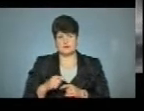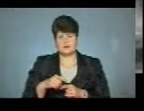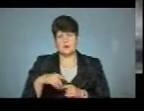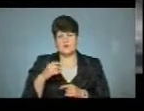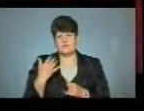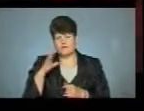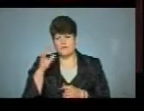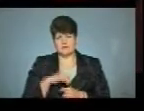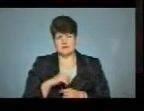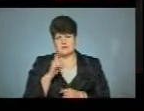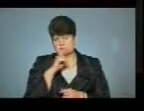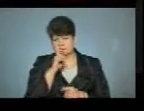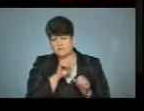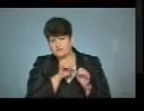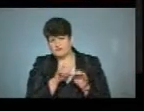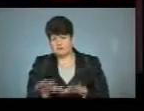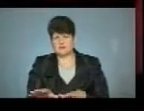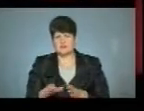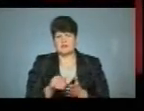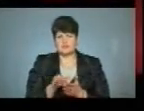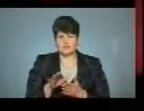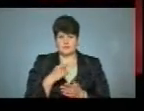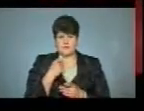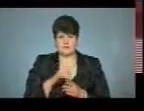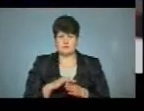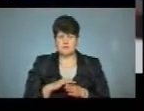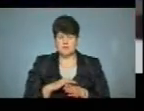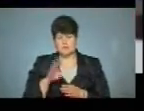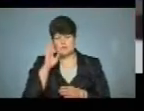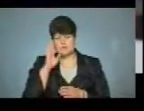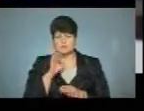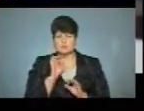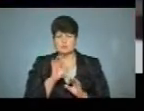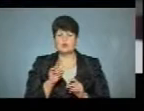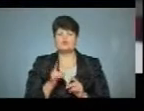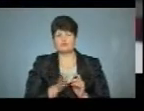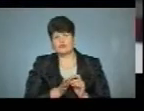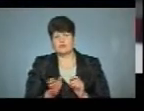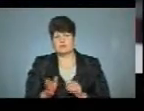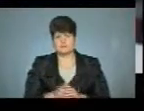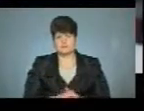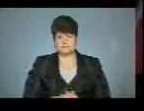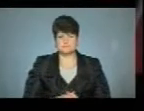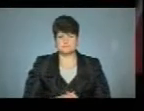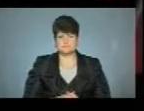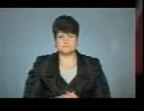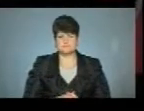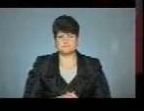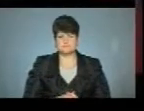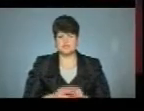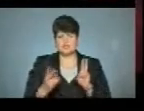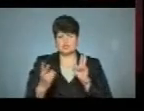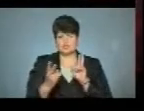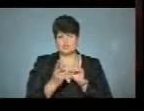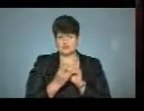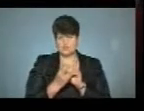вантажного автомобіля Анатолій, який відмовився називати своє прізвище. Чоловік розповідає, чому в'їхав у бордюр. Зустрічна